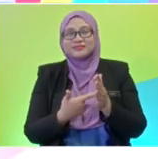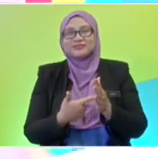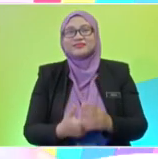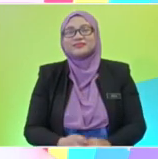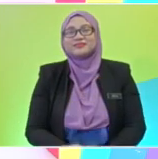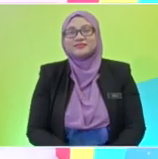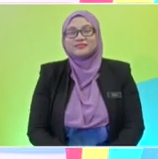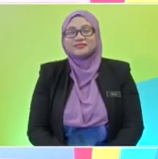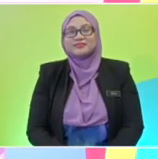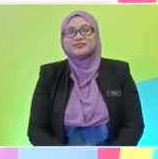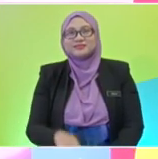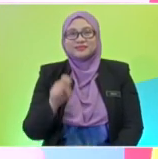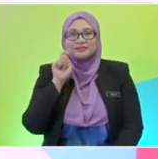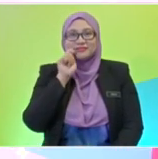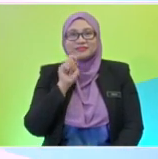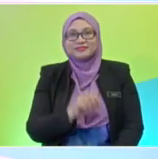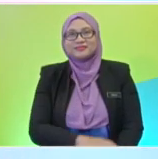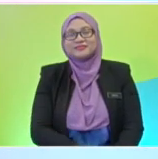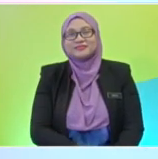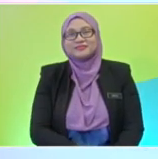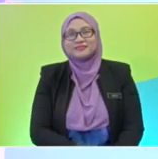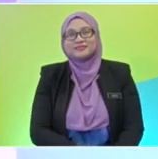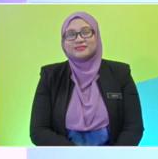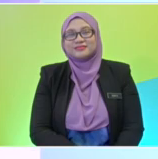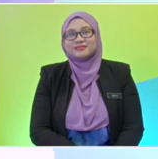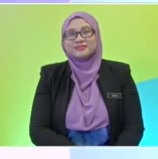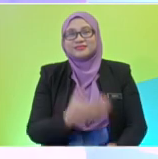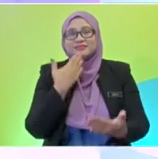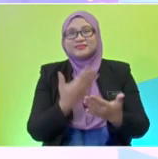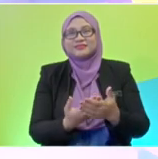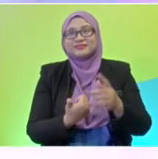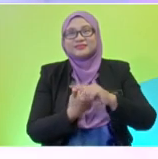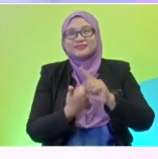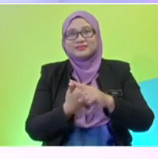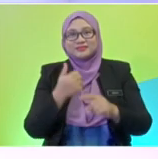oke kebaikan yang pertama